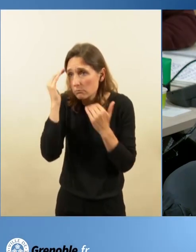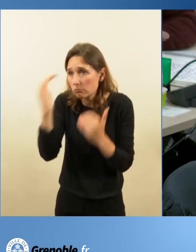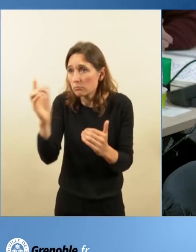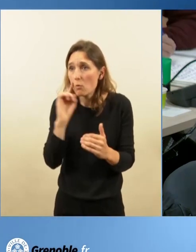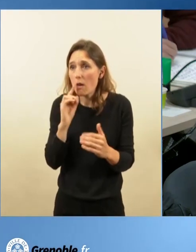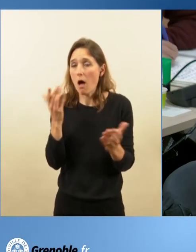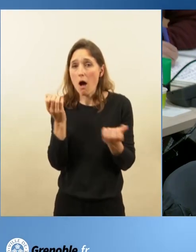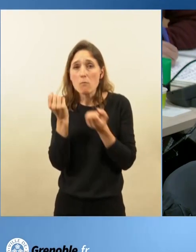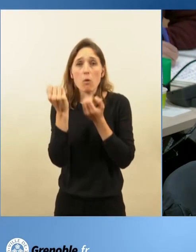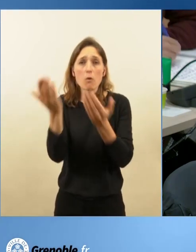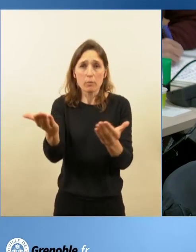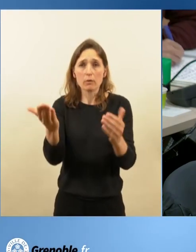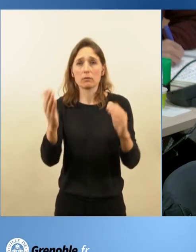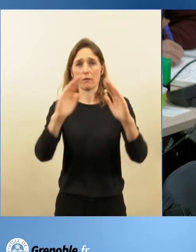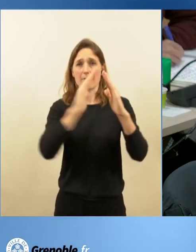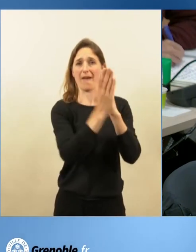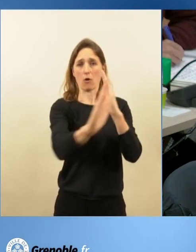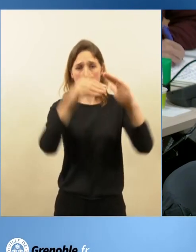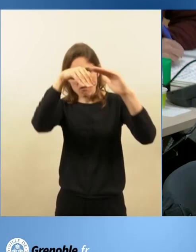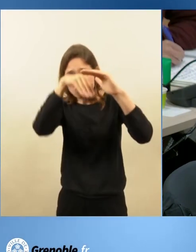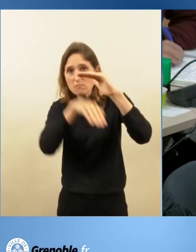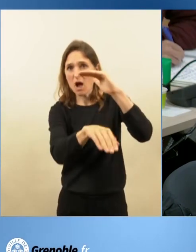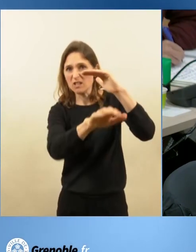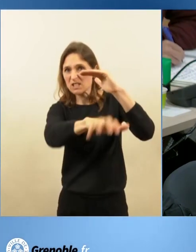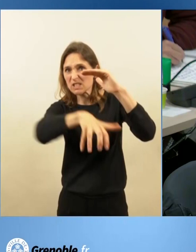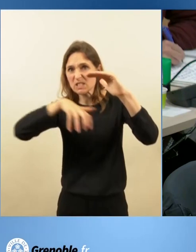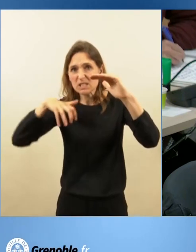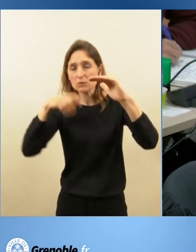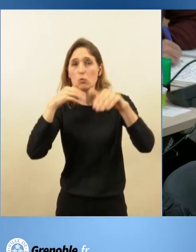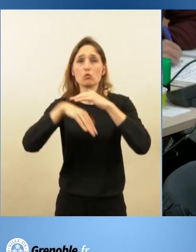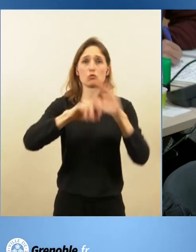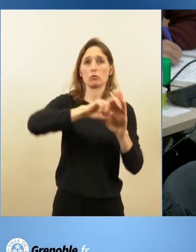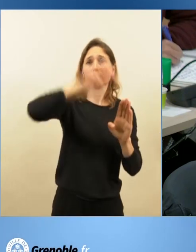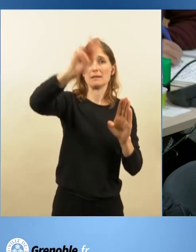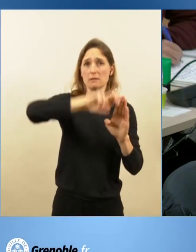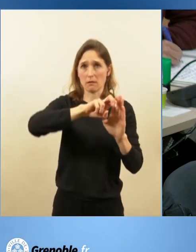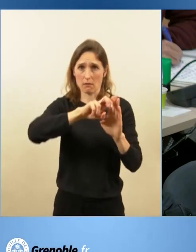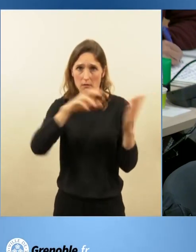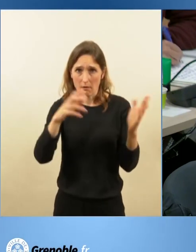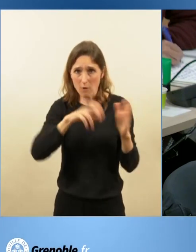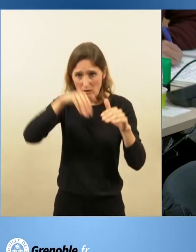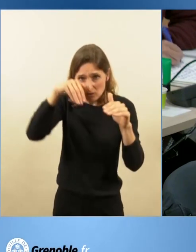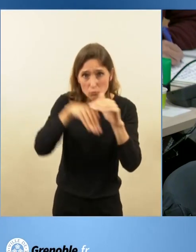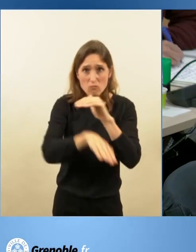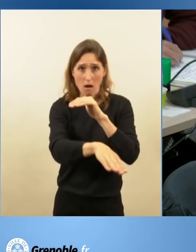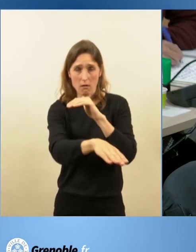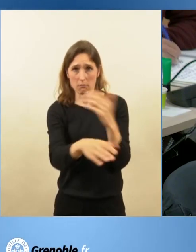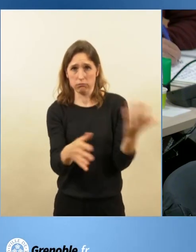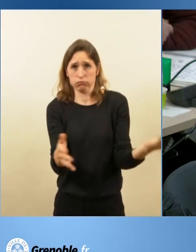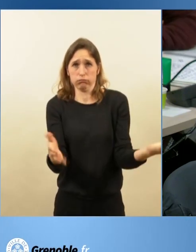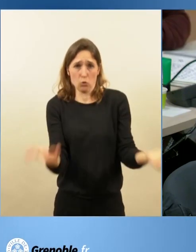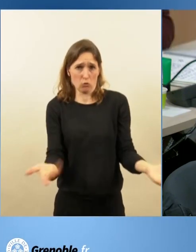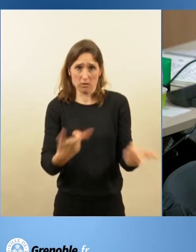sous le Vercors sous la Bastille tout ça n'est absolument plus plus crédible et heureusement qu'on n'a pas